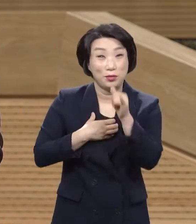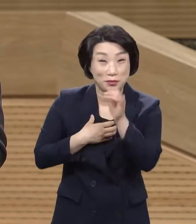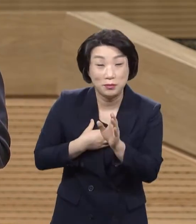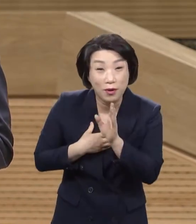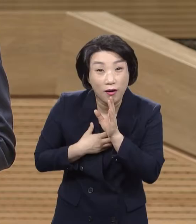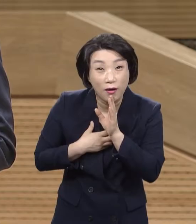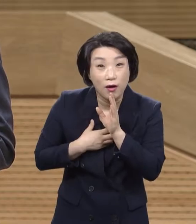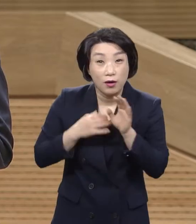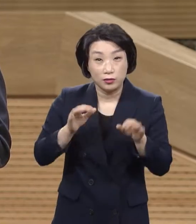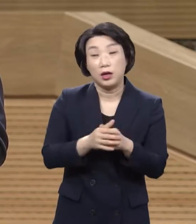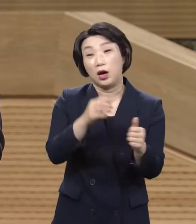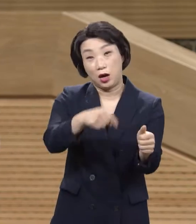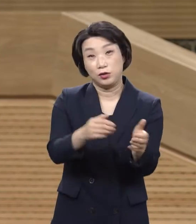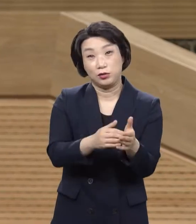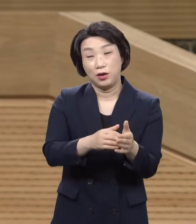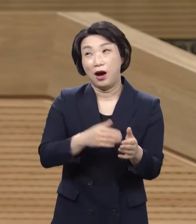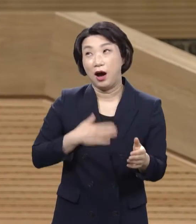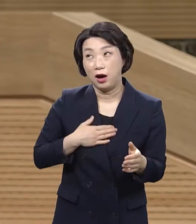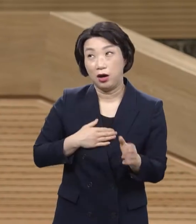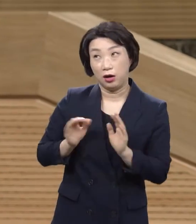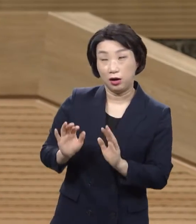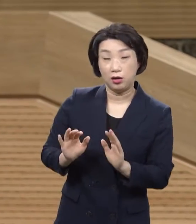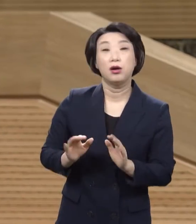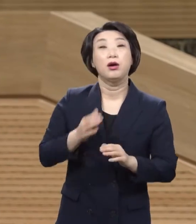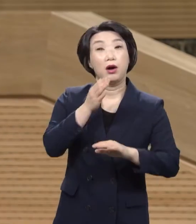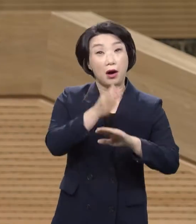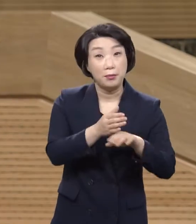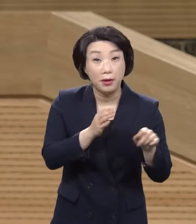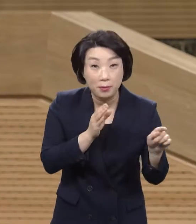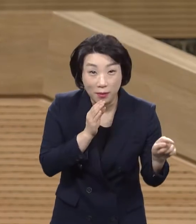텐데 일러줘서 감사하다 라는